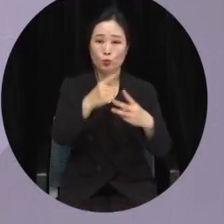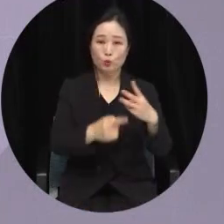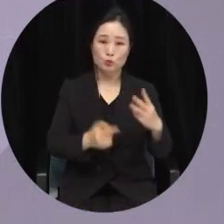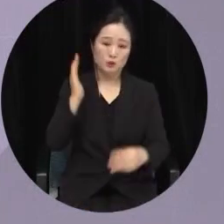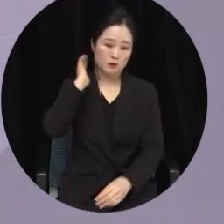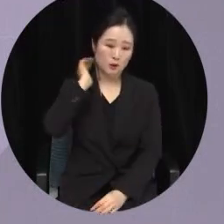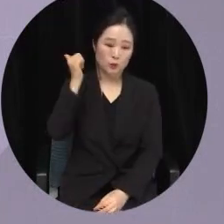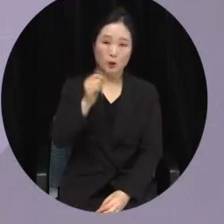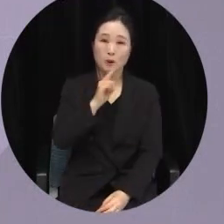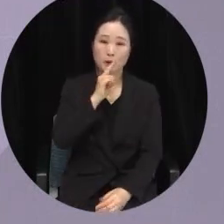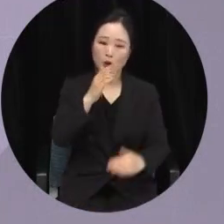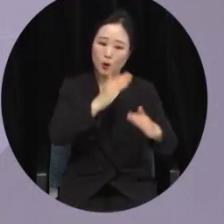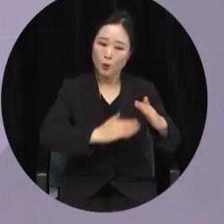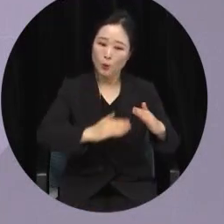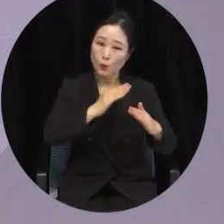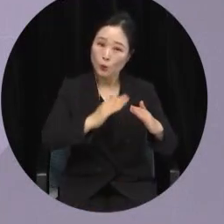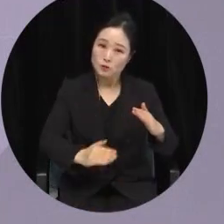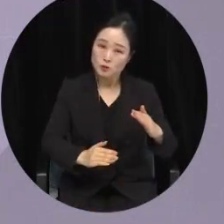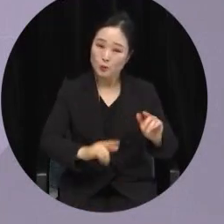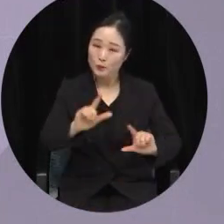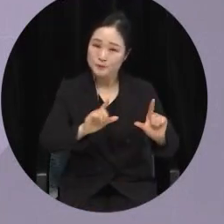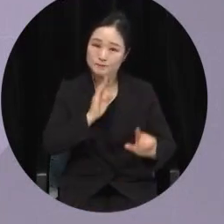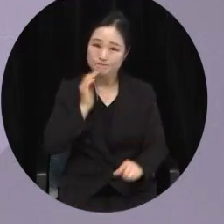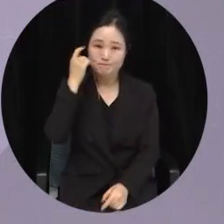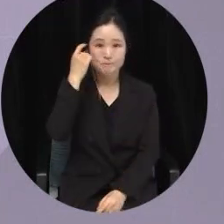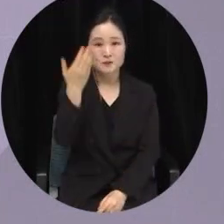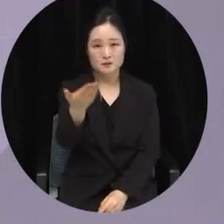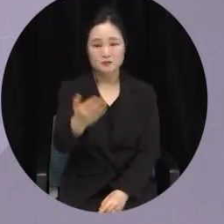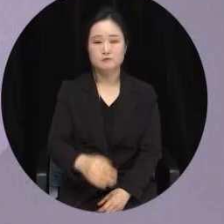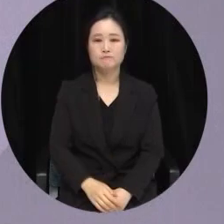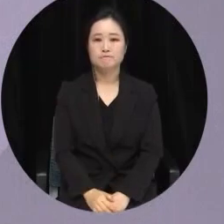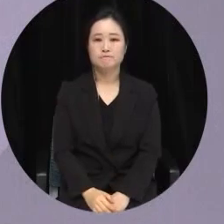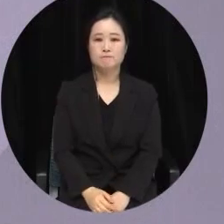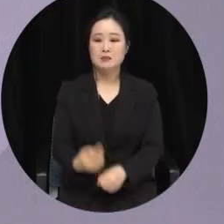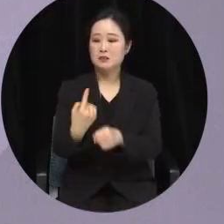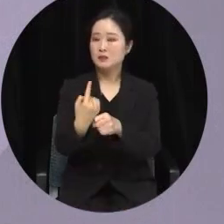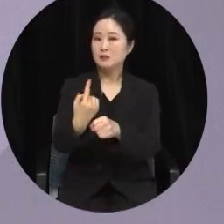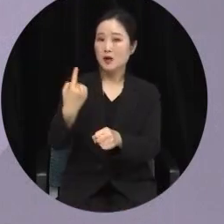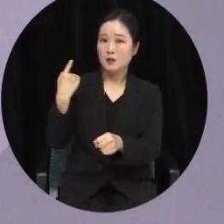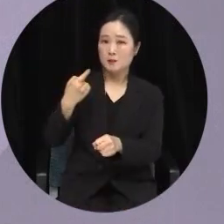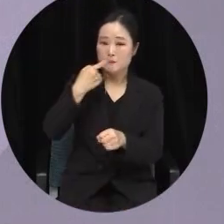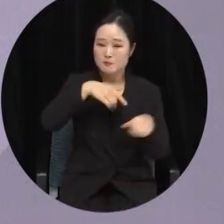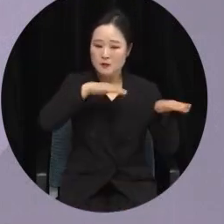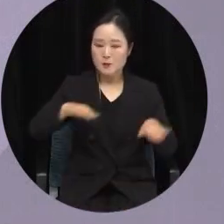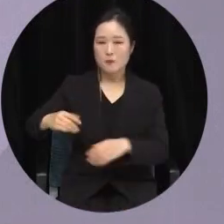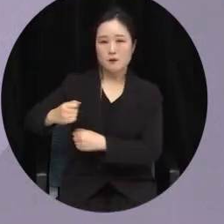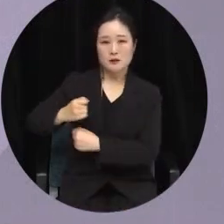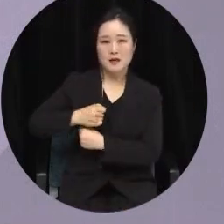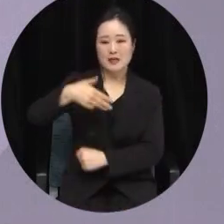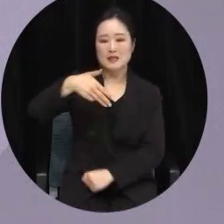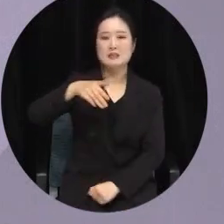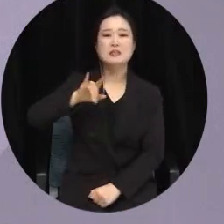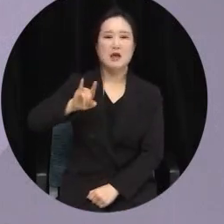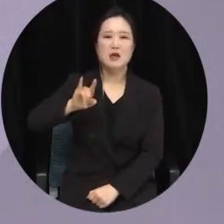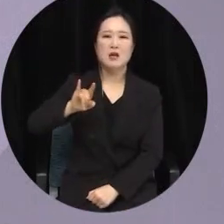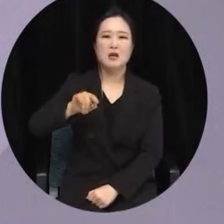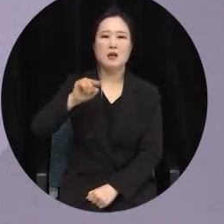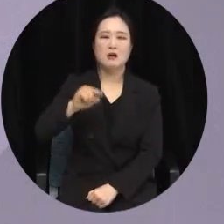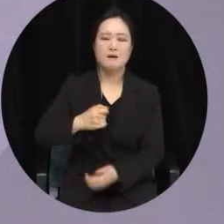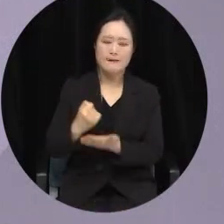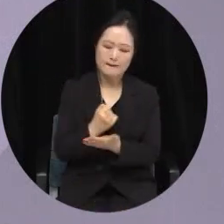공정과 상식입니까? 지난해 해병대 최상병의 안타까운 죽음이 있었죠. 국방부